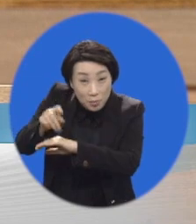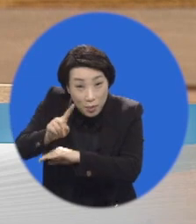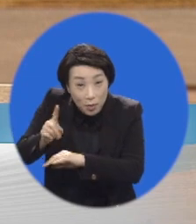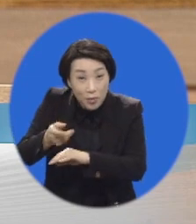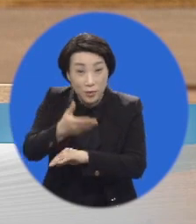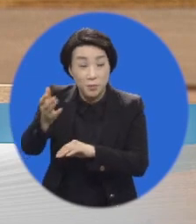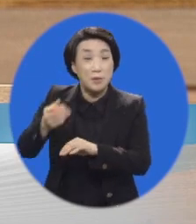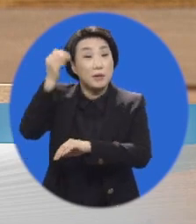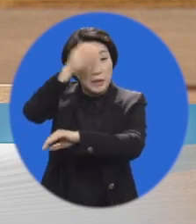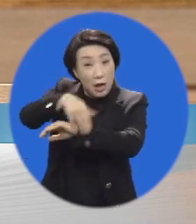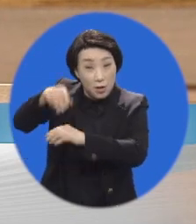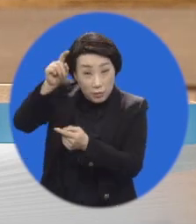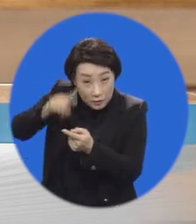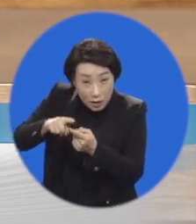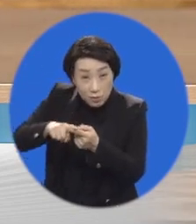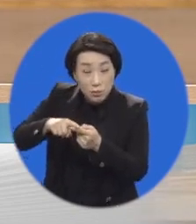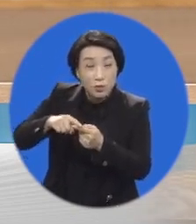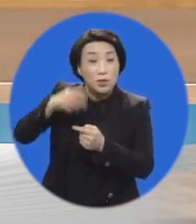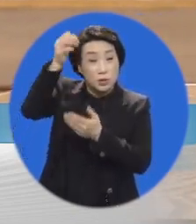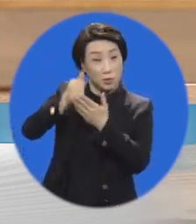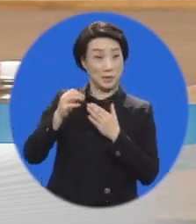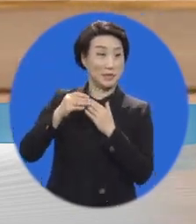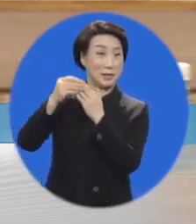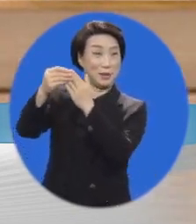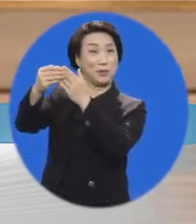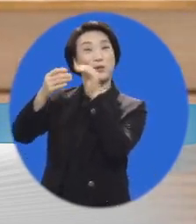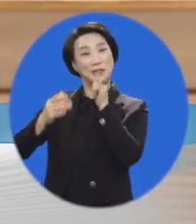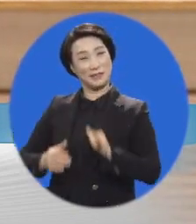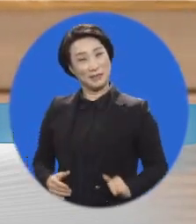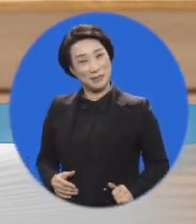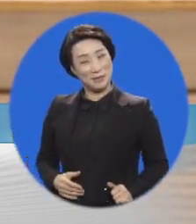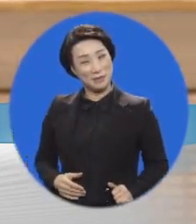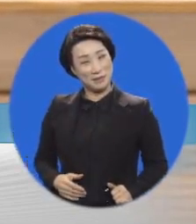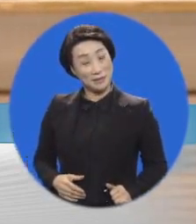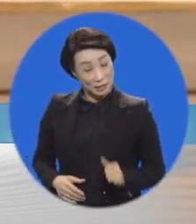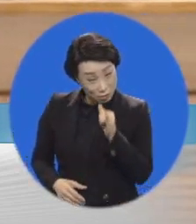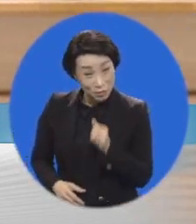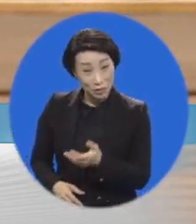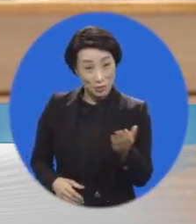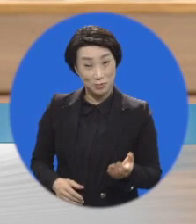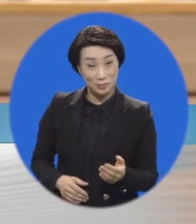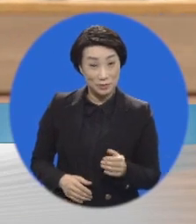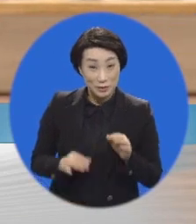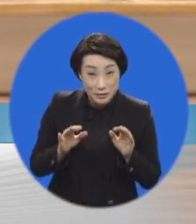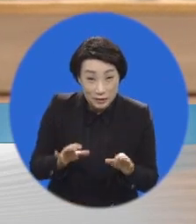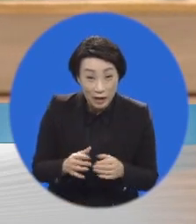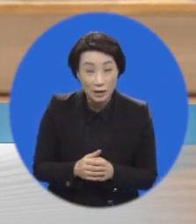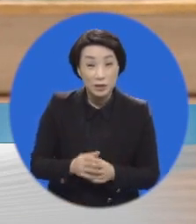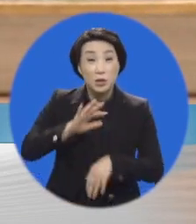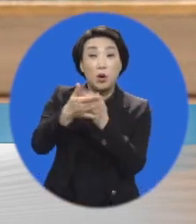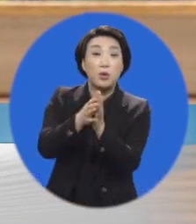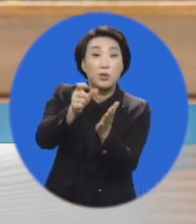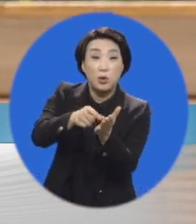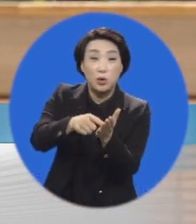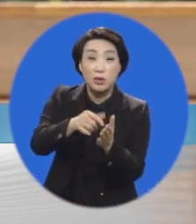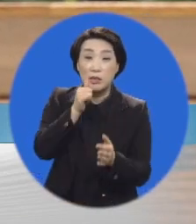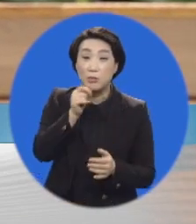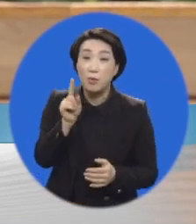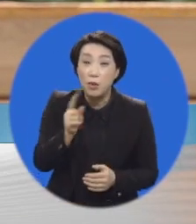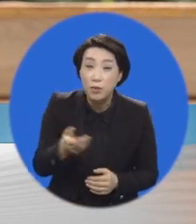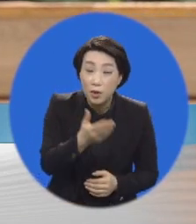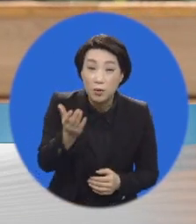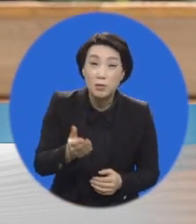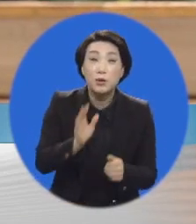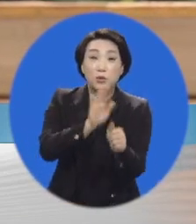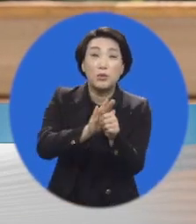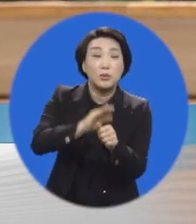반드시 설계대로 성령은 이끌어갈 것입니다. 반드시. 그래서 성경에 뭐라고 그랬어요?